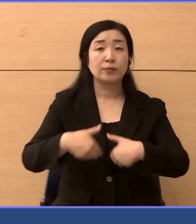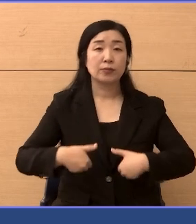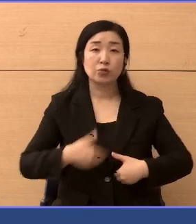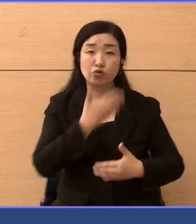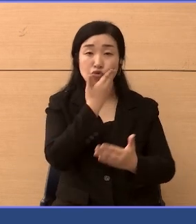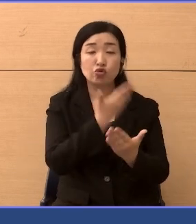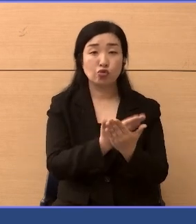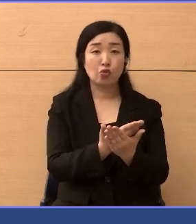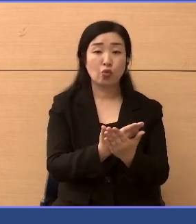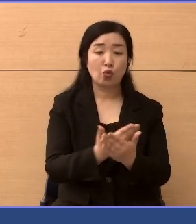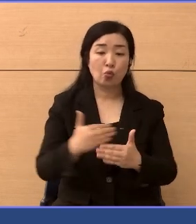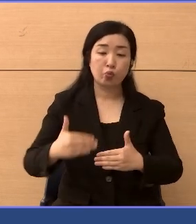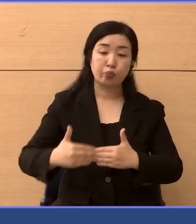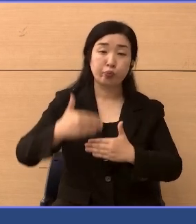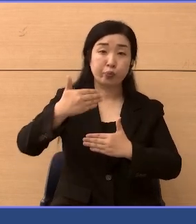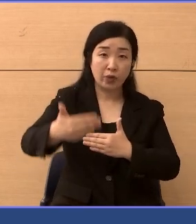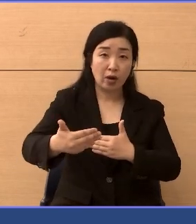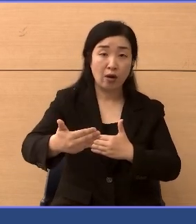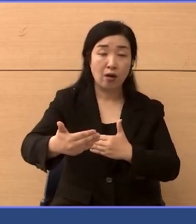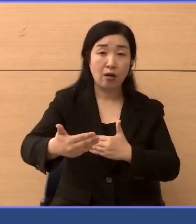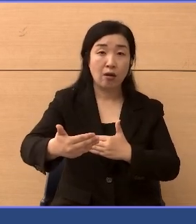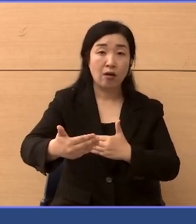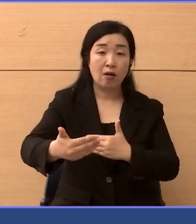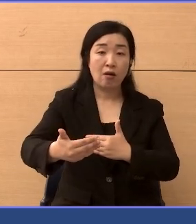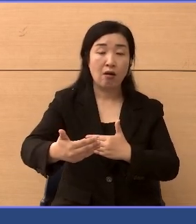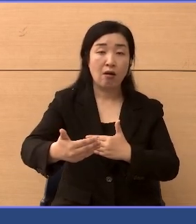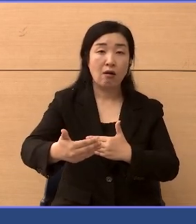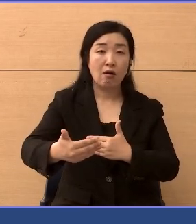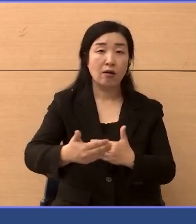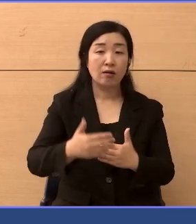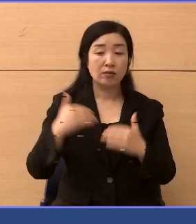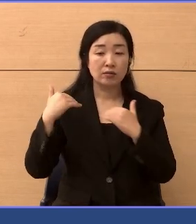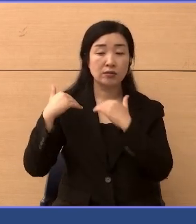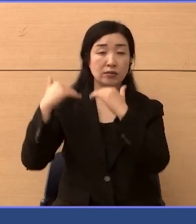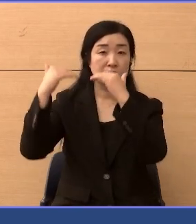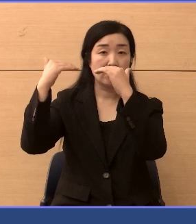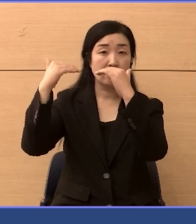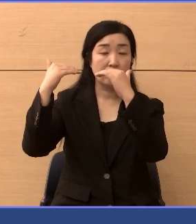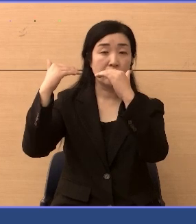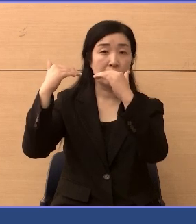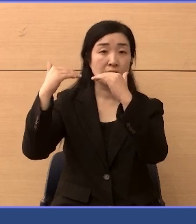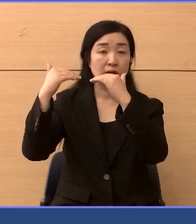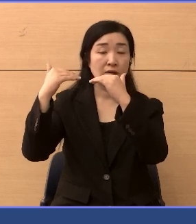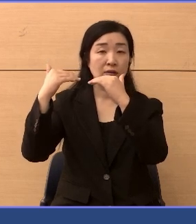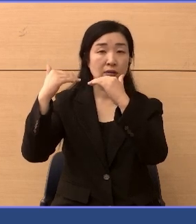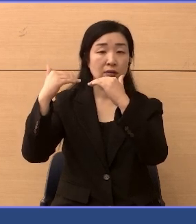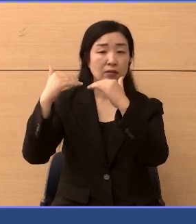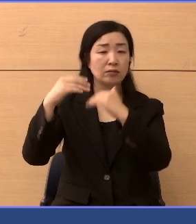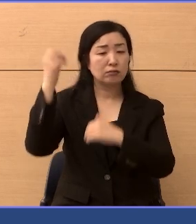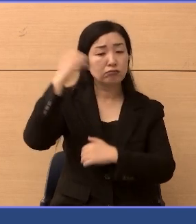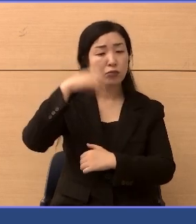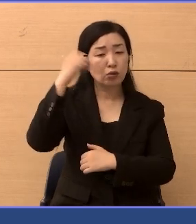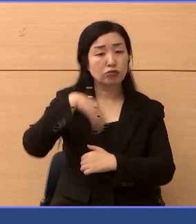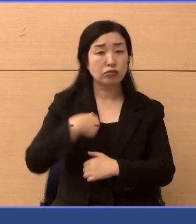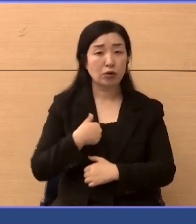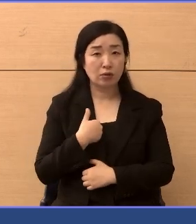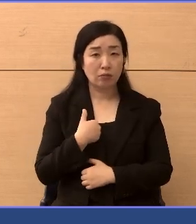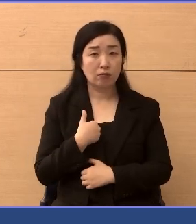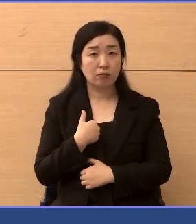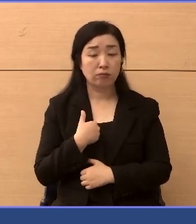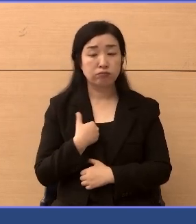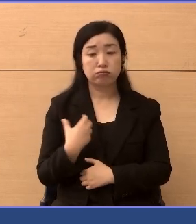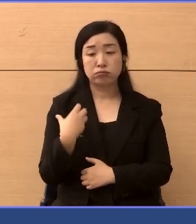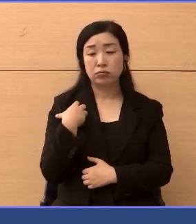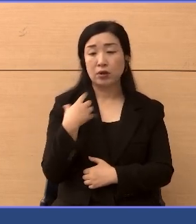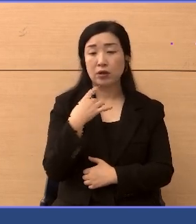하겠습니다. 그리고 점점 transition 더 from 이 just being 성인이 responsible for 그냥 themselves 단순히 자기 to 자신에 also 대한